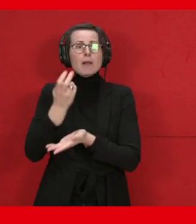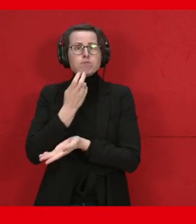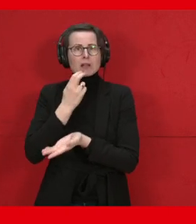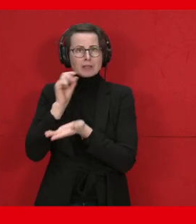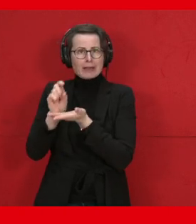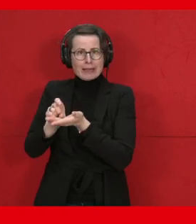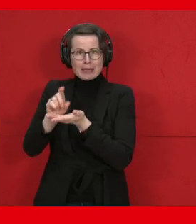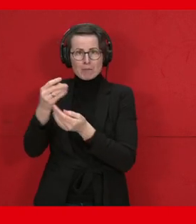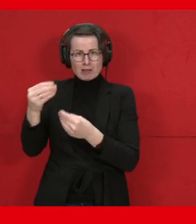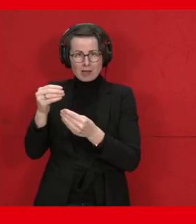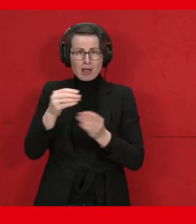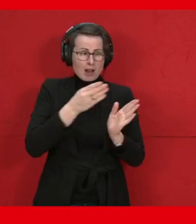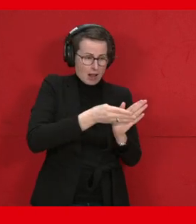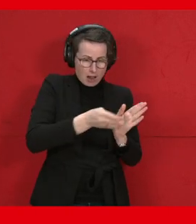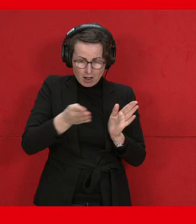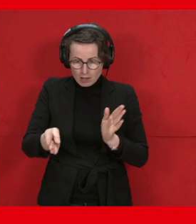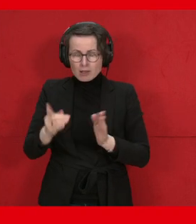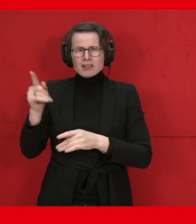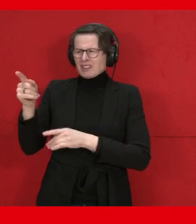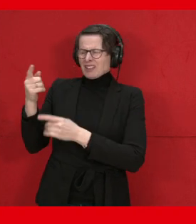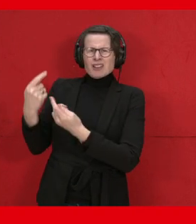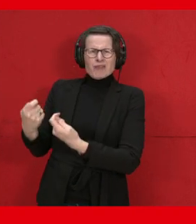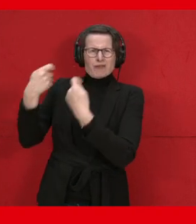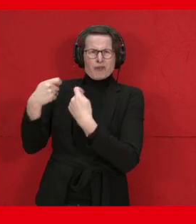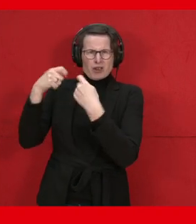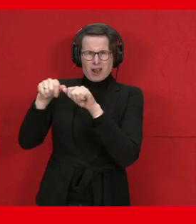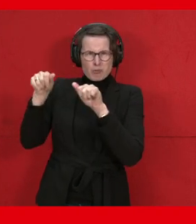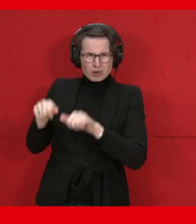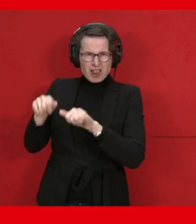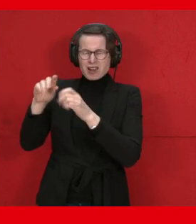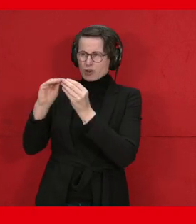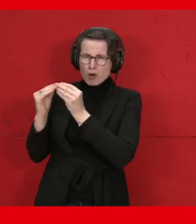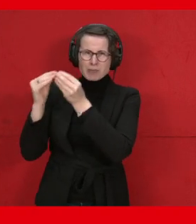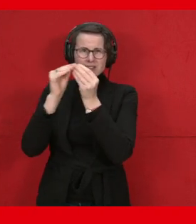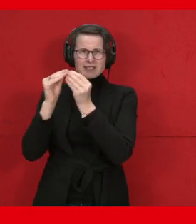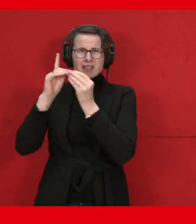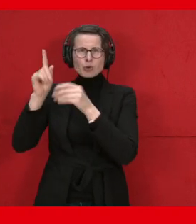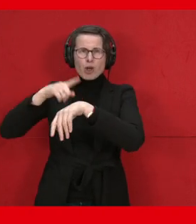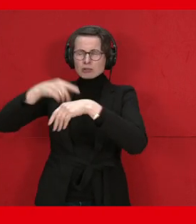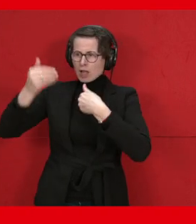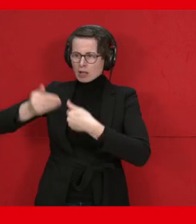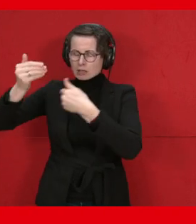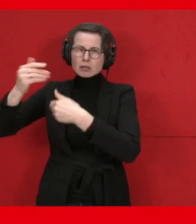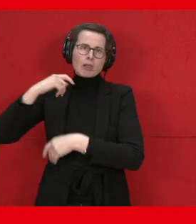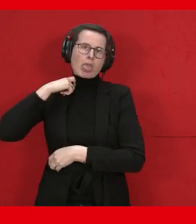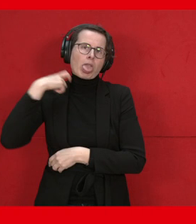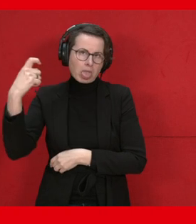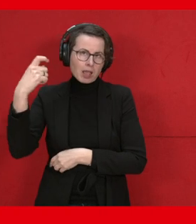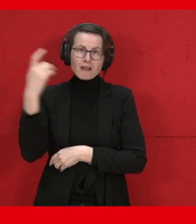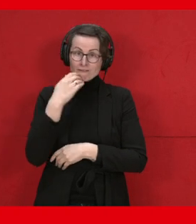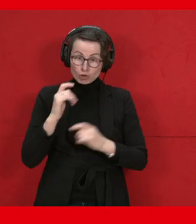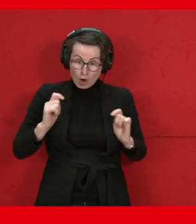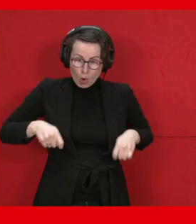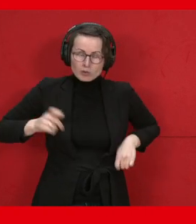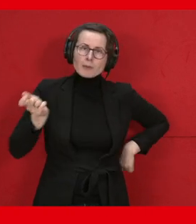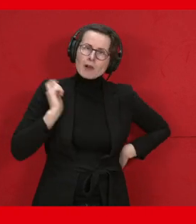Batteriematerialien. Komplizierte Fördermodelle und auch die Zeitrampe für die Genehmigung, die halten uns jetzt auf. Wir würden gerne loslegen und können eigentlich nicht,